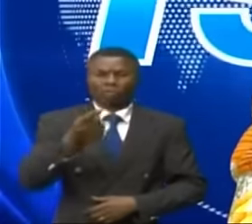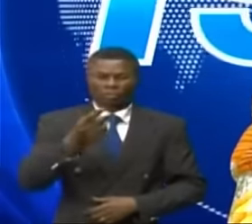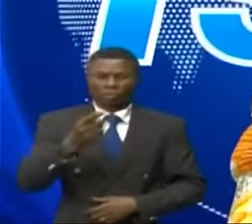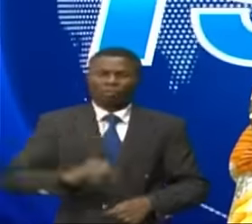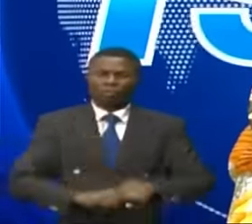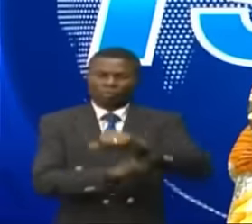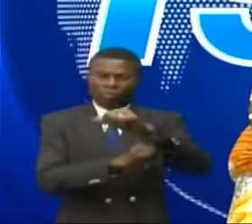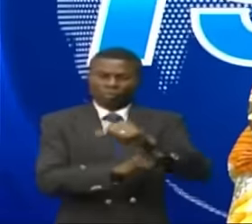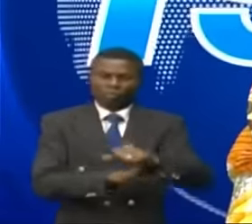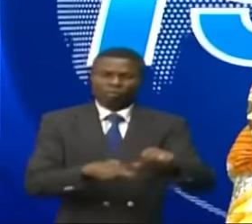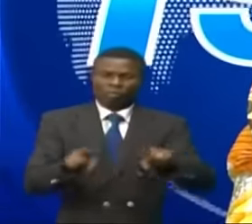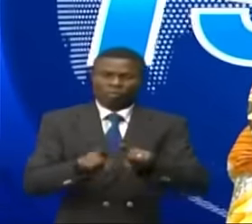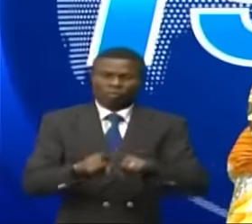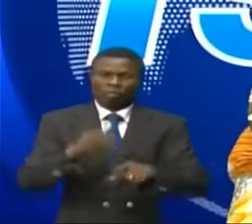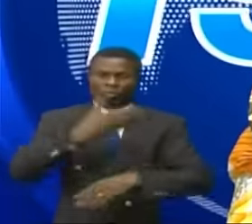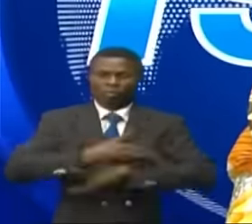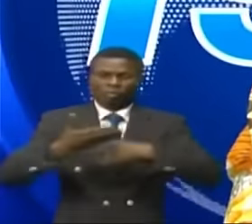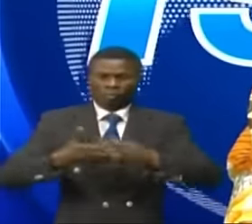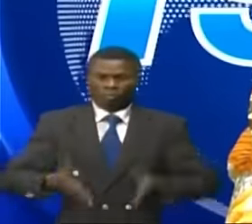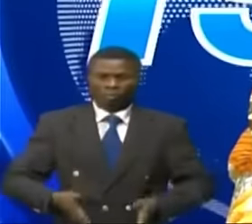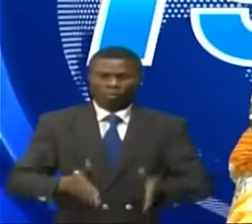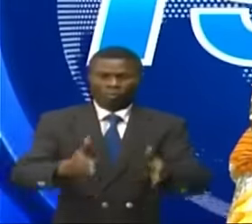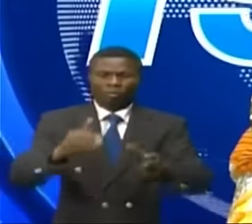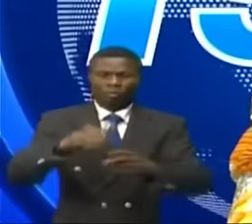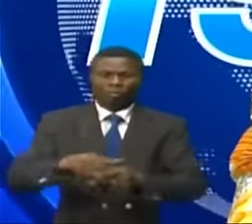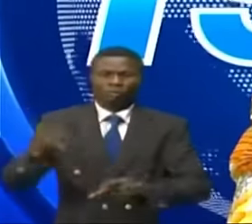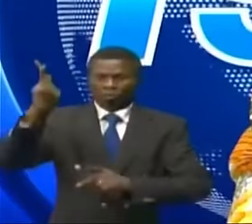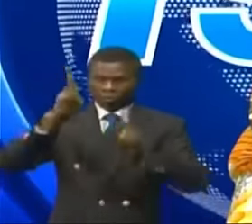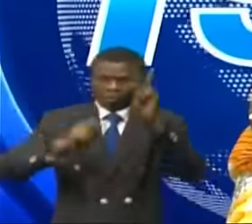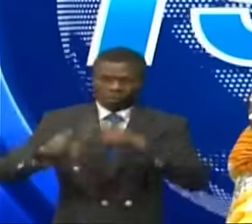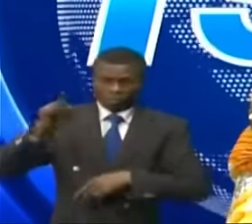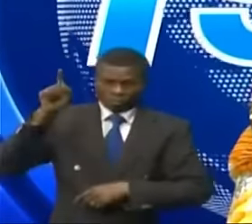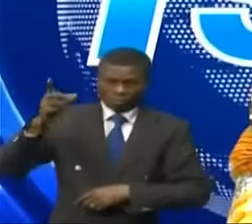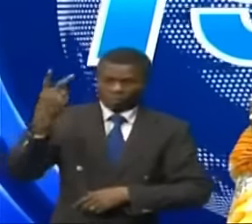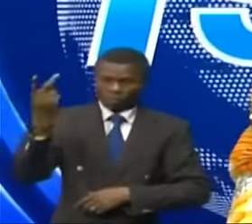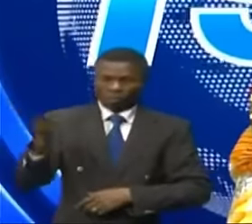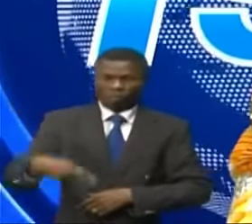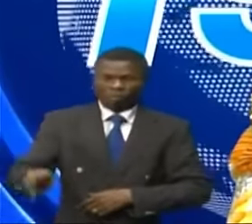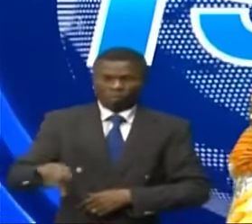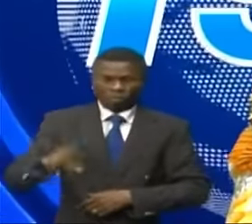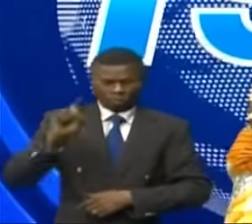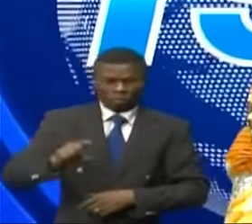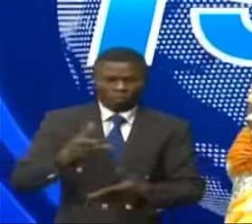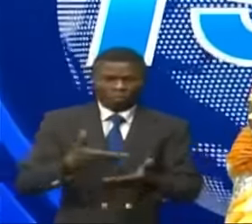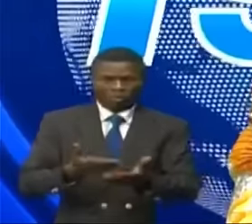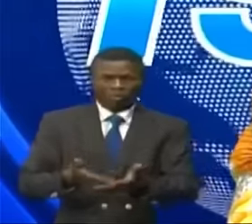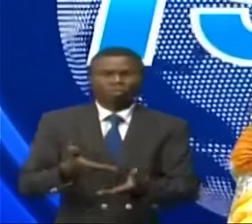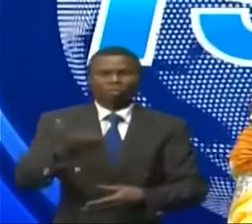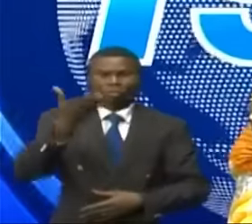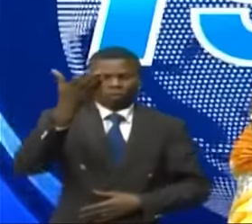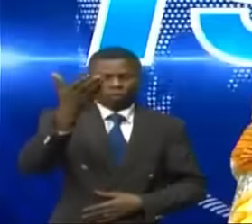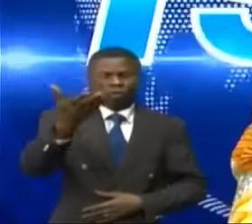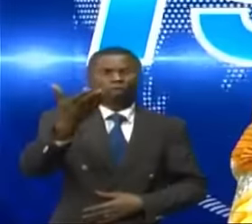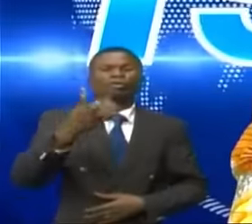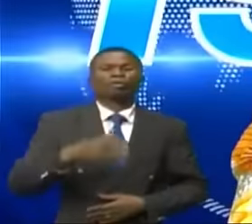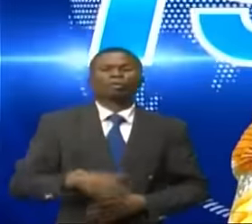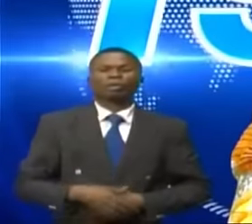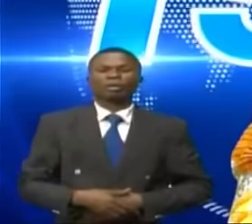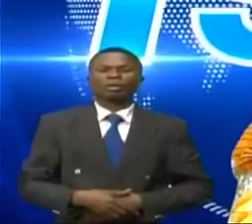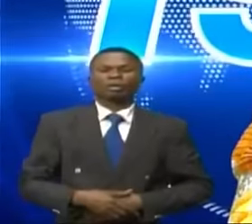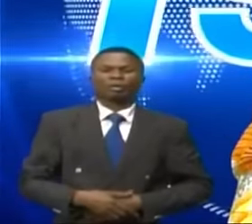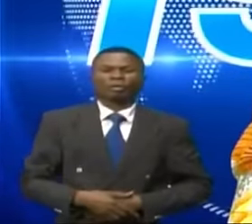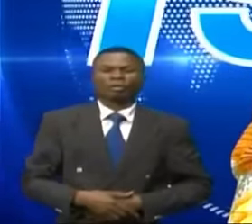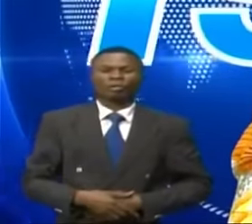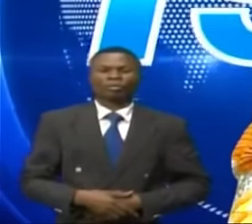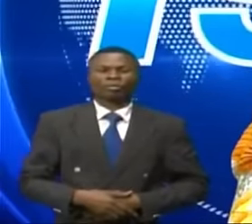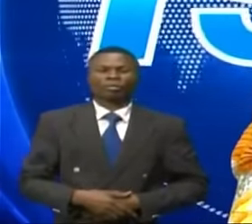l'accompagnement relatif aux infrastructures routières dont la population de ces deux provinces ont besoin. Marcel Mbenga, Jeanne Kalenga, reportage.